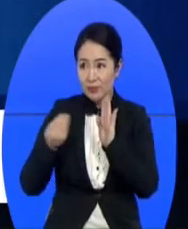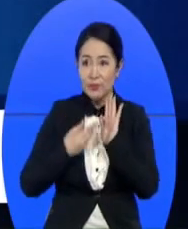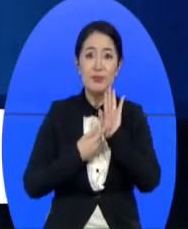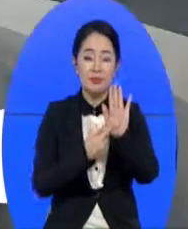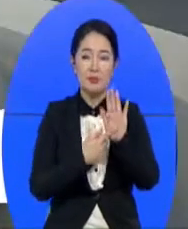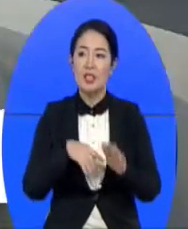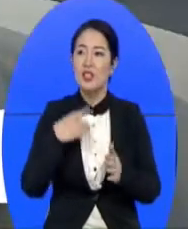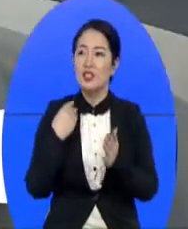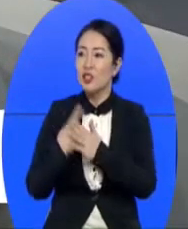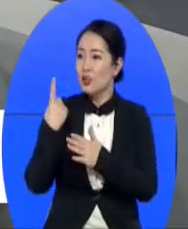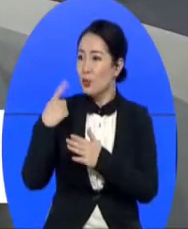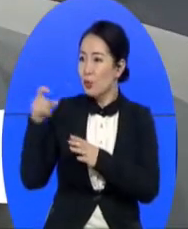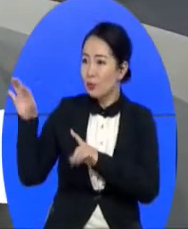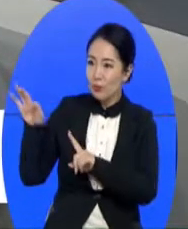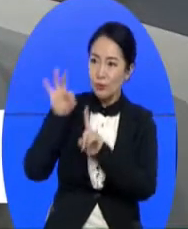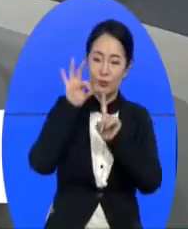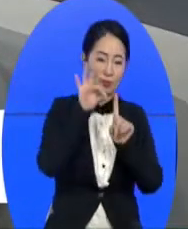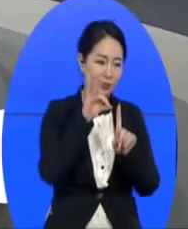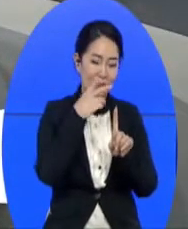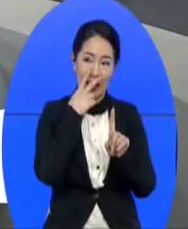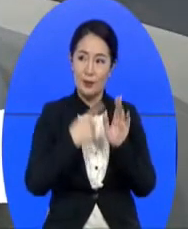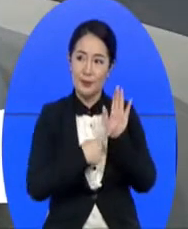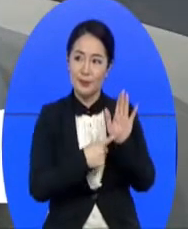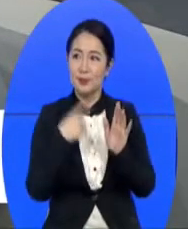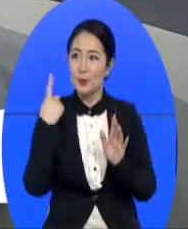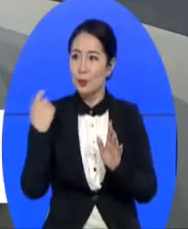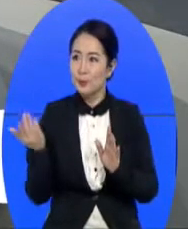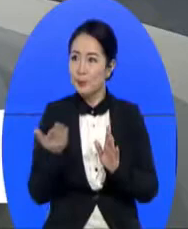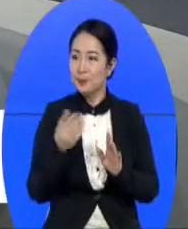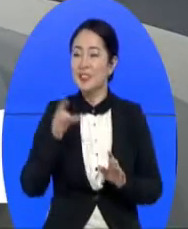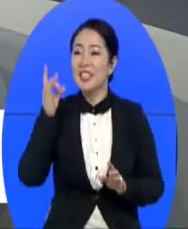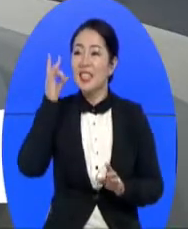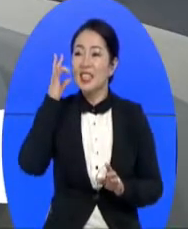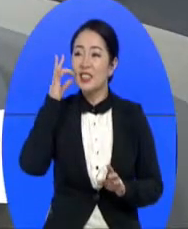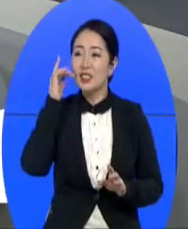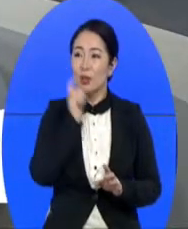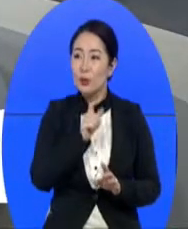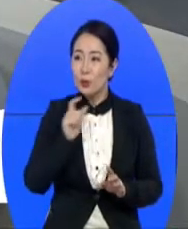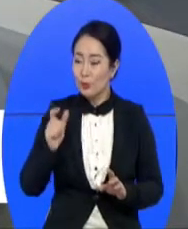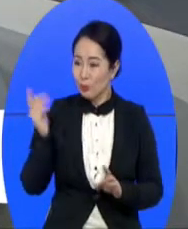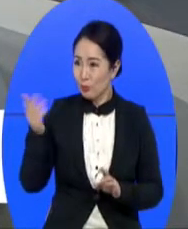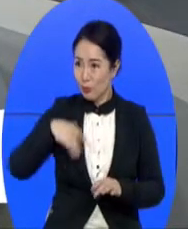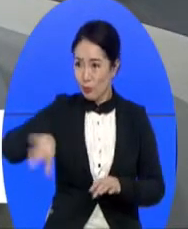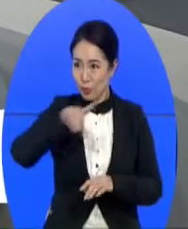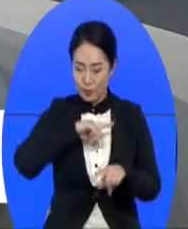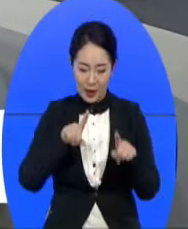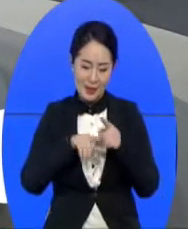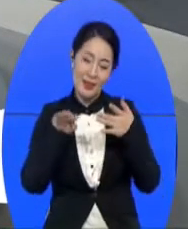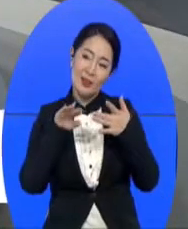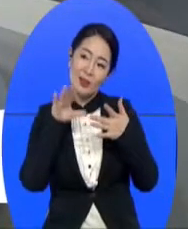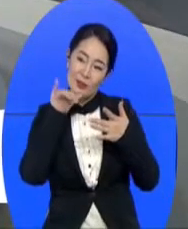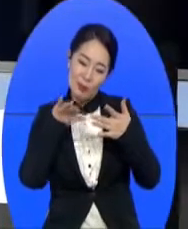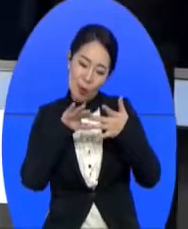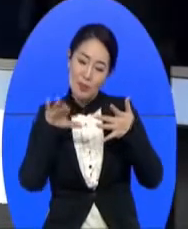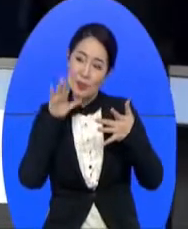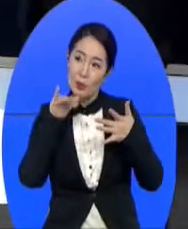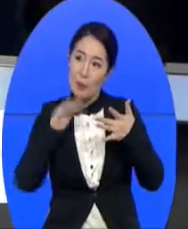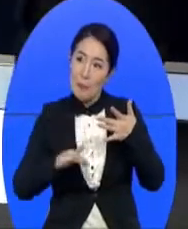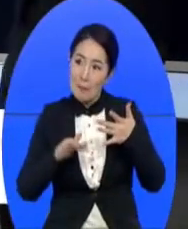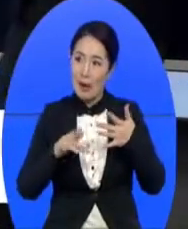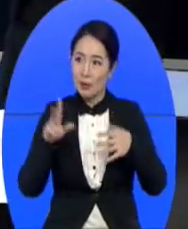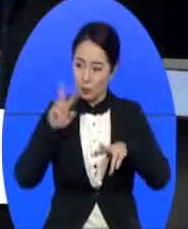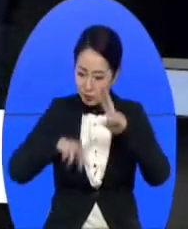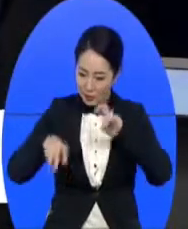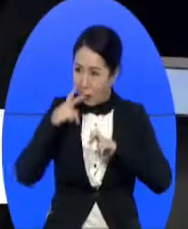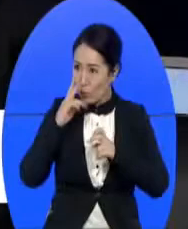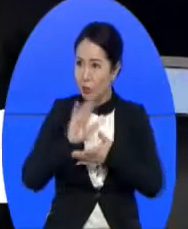нэг хүнийг онцолж өнөөдөр харуулъя гэж бодсон. Тэгэхээр эрдчүүд маань бүгд одоо тийм ээ ингээд дундаж наслтанд баг байгаа таа гэсэн одоо судалгаа